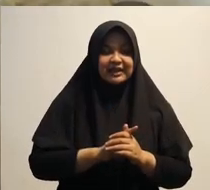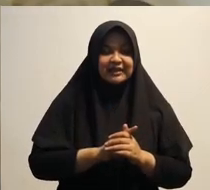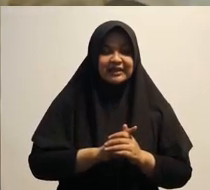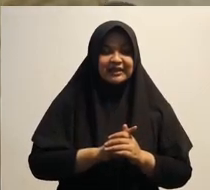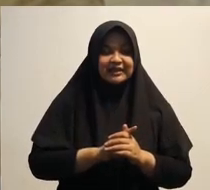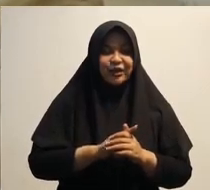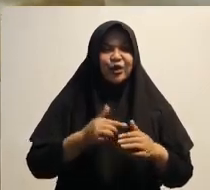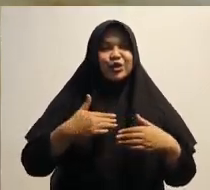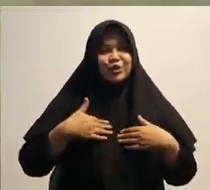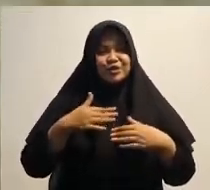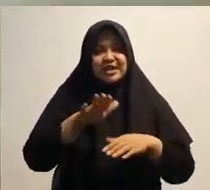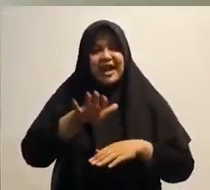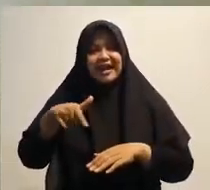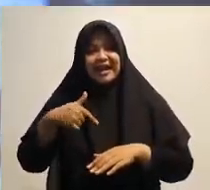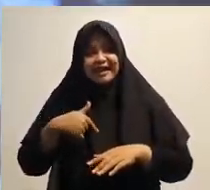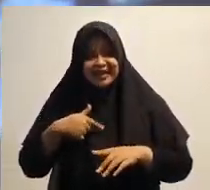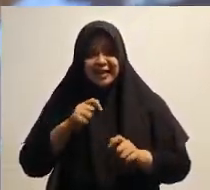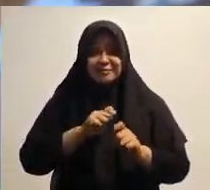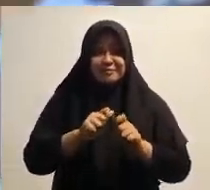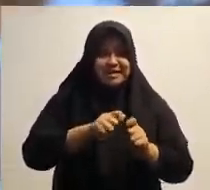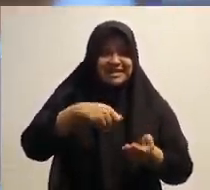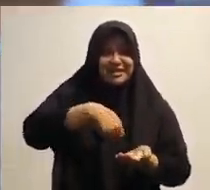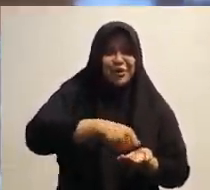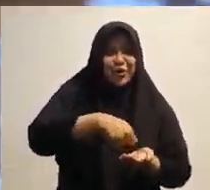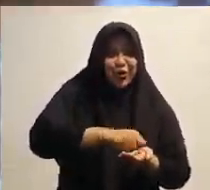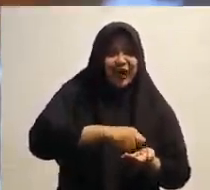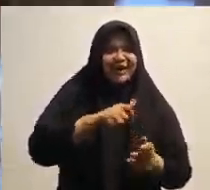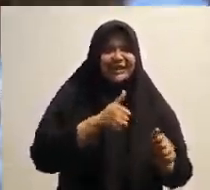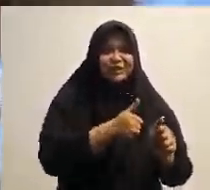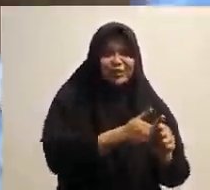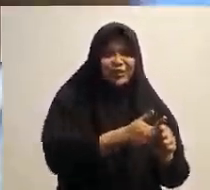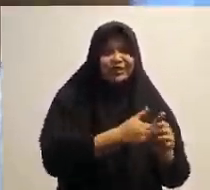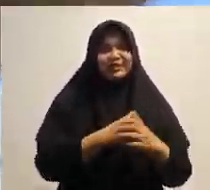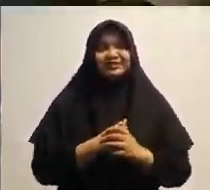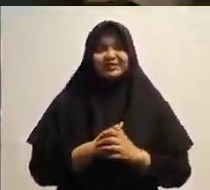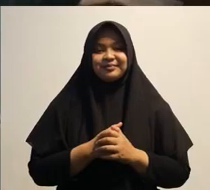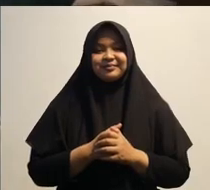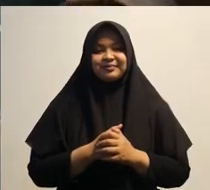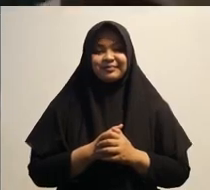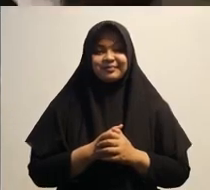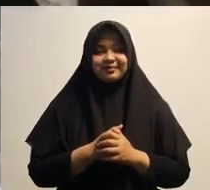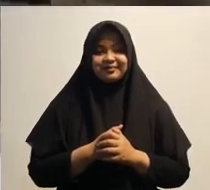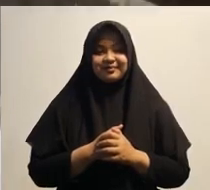Oh, ini tuh? Jadinya anaknya menirukan bikin cowek. Oh, biar. Iya, biar.